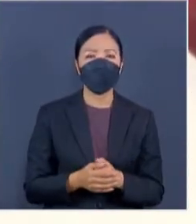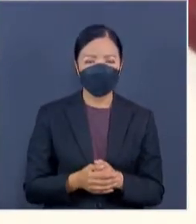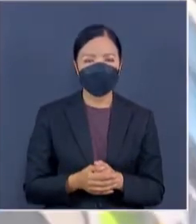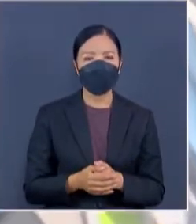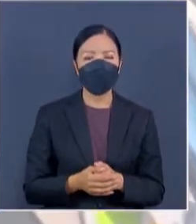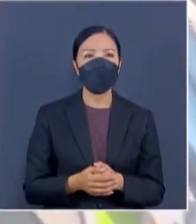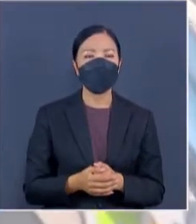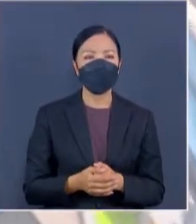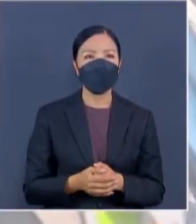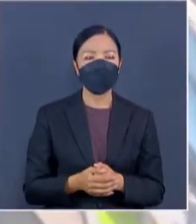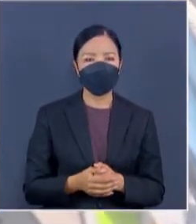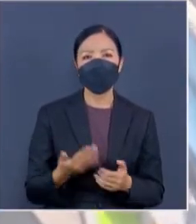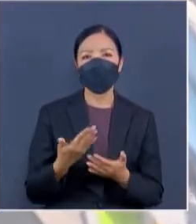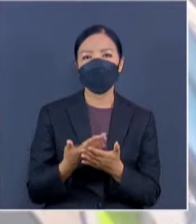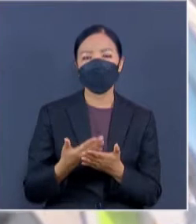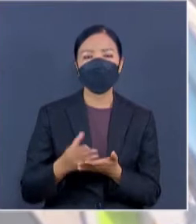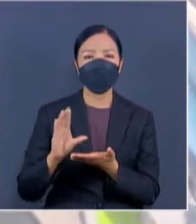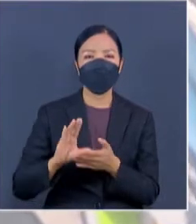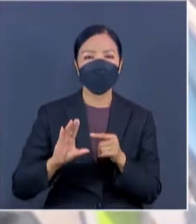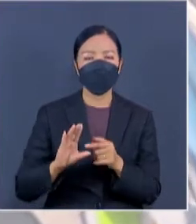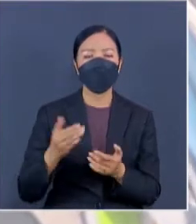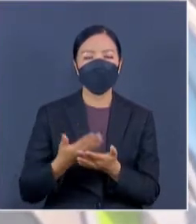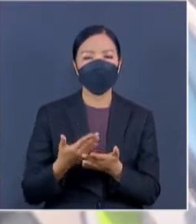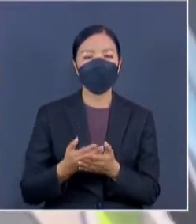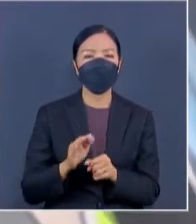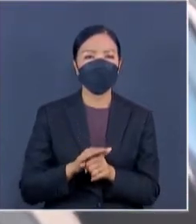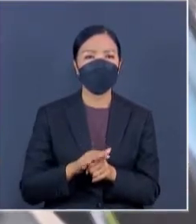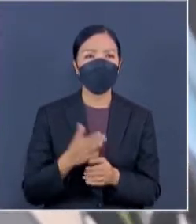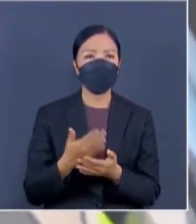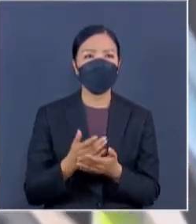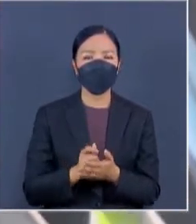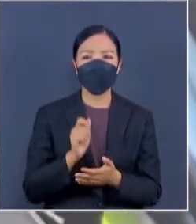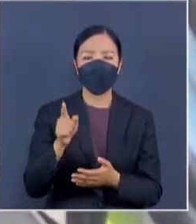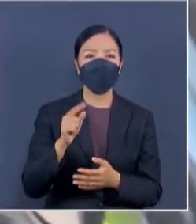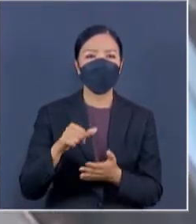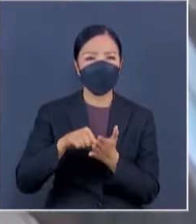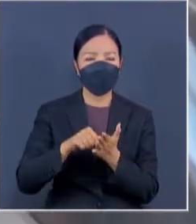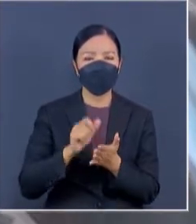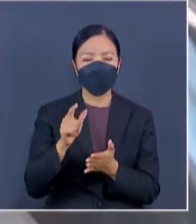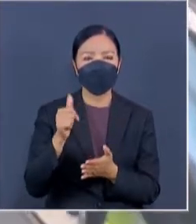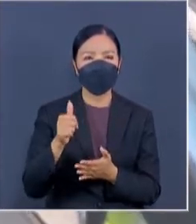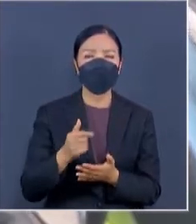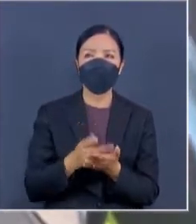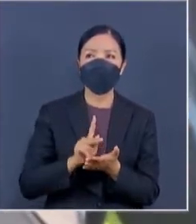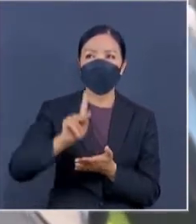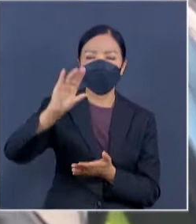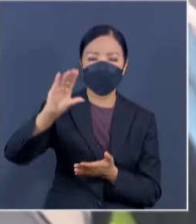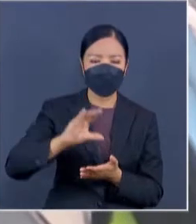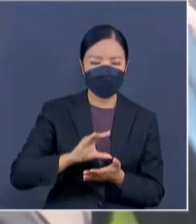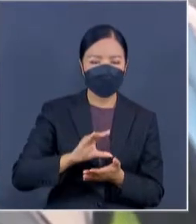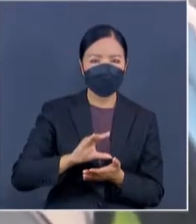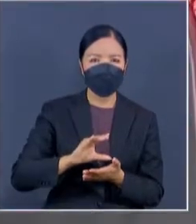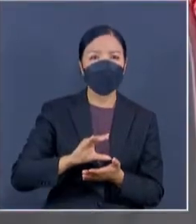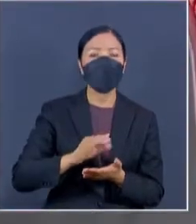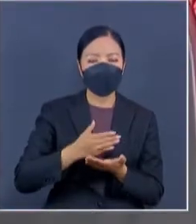ากองทุนจะมีเงินเพียงพอในการชำระหนี้คืนได้ภายใน3ปีค่ะก็คาดว่าจะปล่อยกู้ได้ในเดือนเมษ